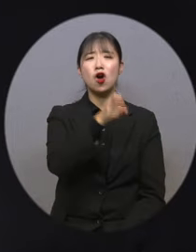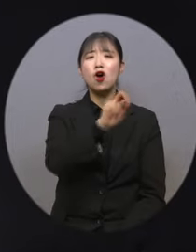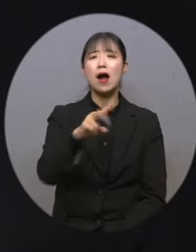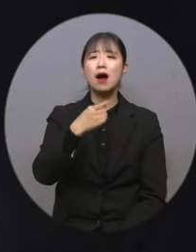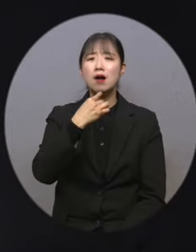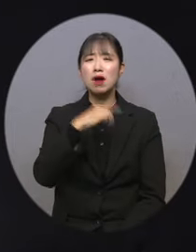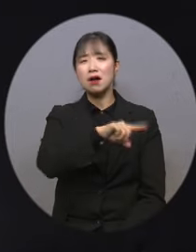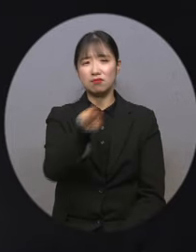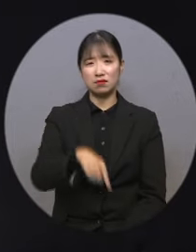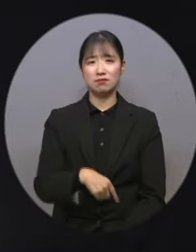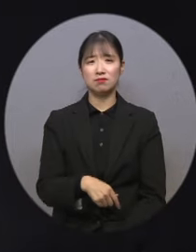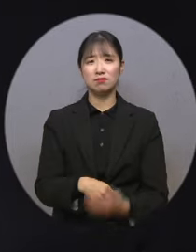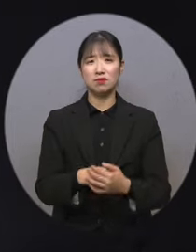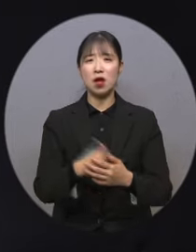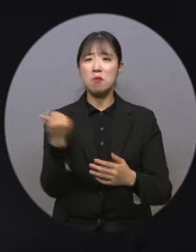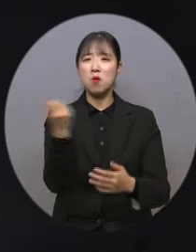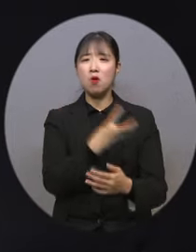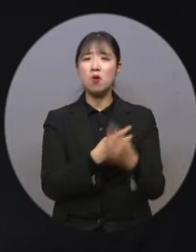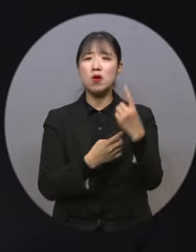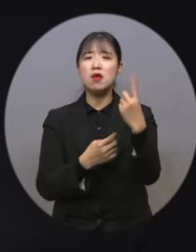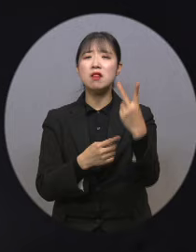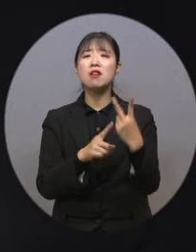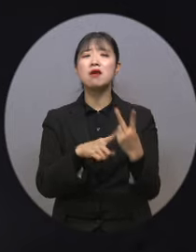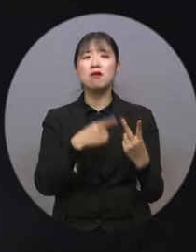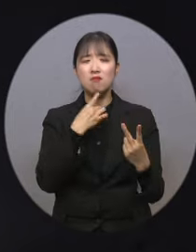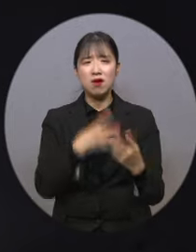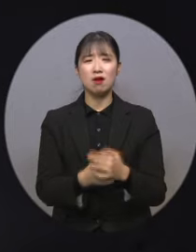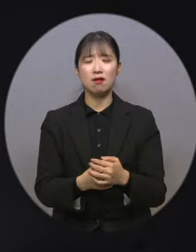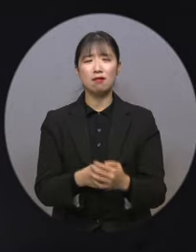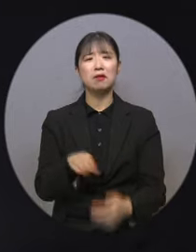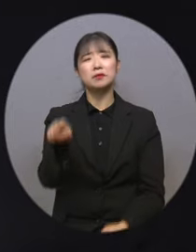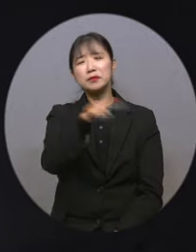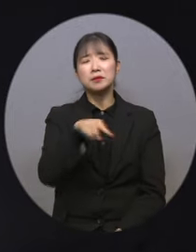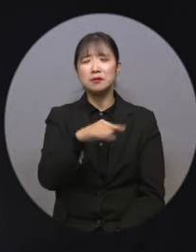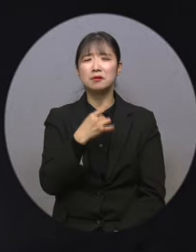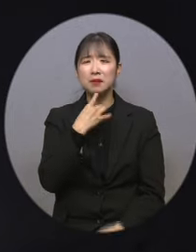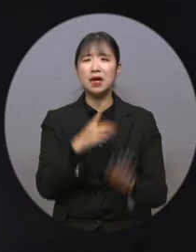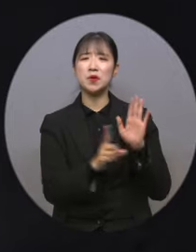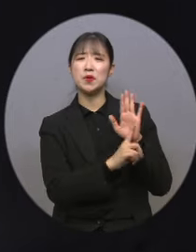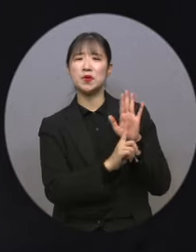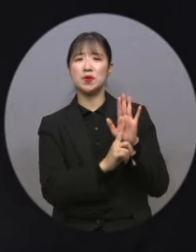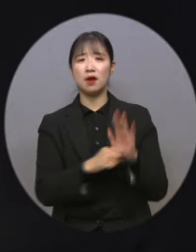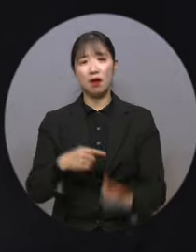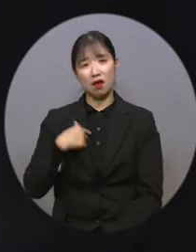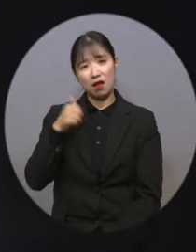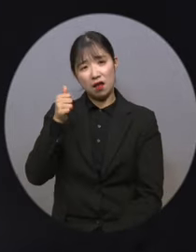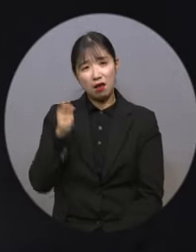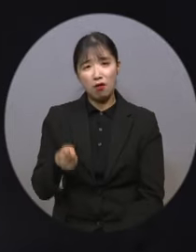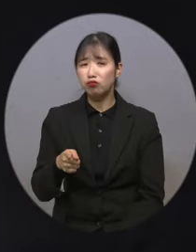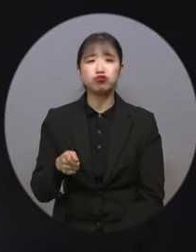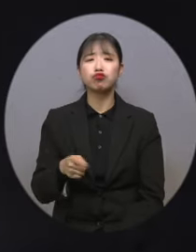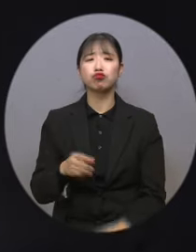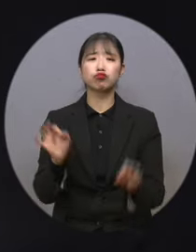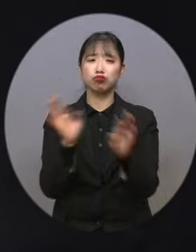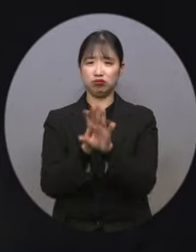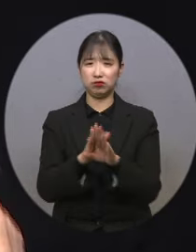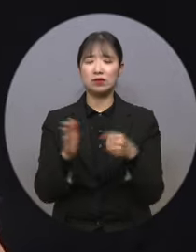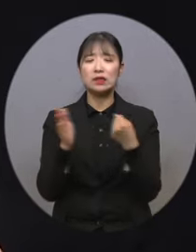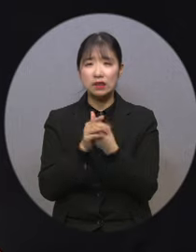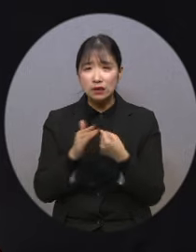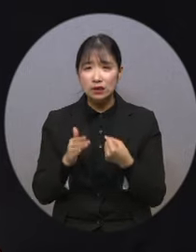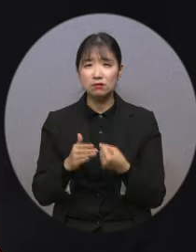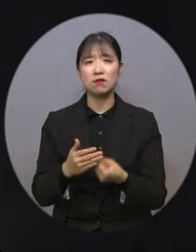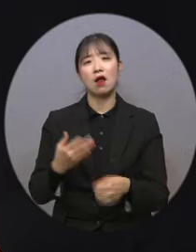나오니까 기호 1번 2번 만 있는 줄 안철수 하고 뭐 심상정 이런 사람아 있는 줄 아니까 허경영이 가정 발해 그래서 그래서